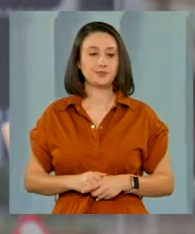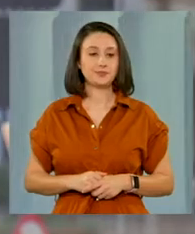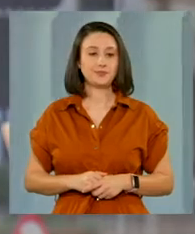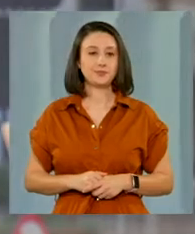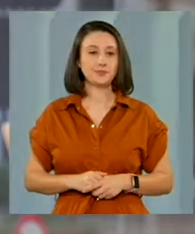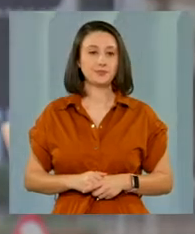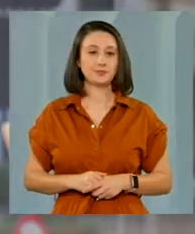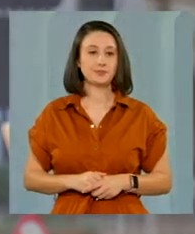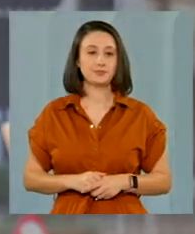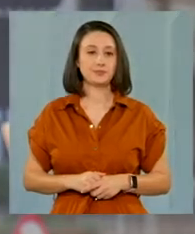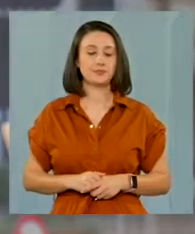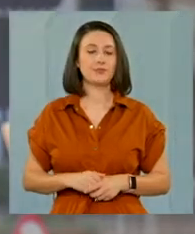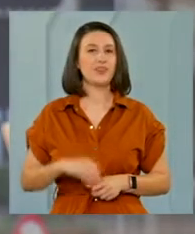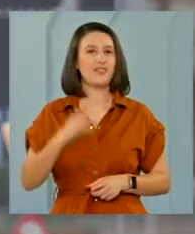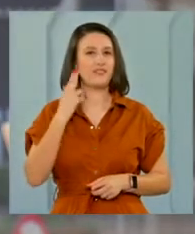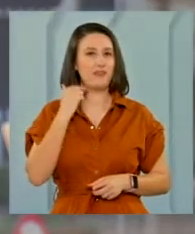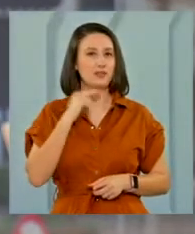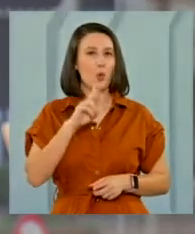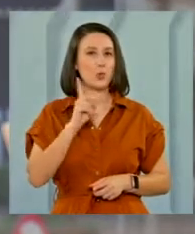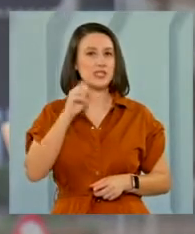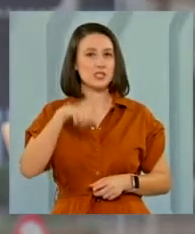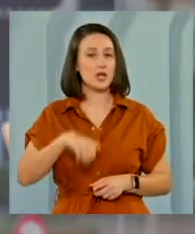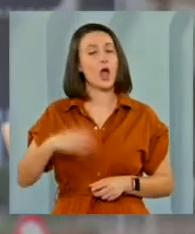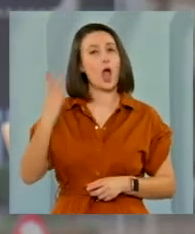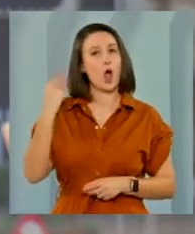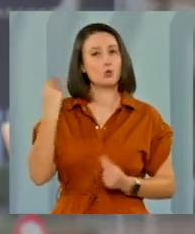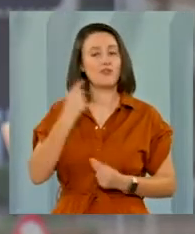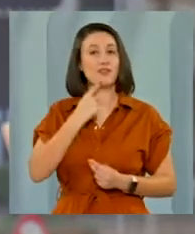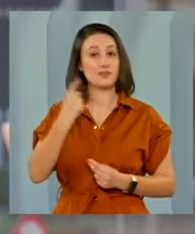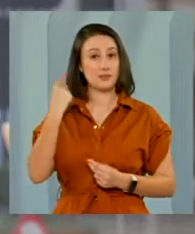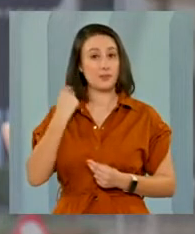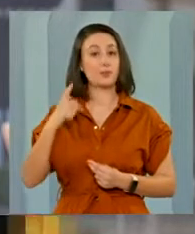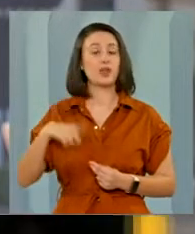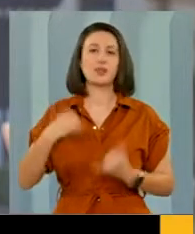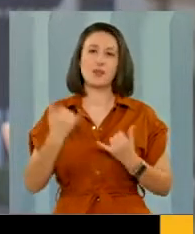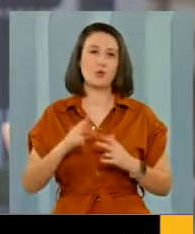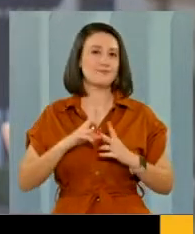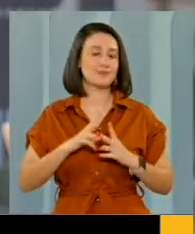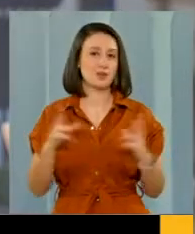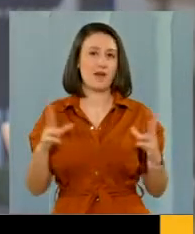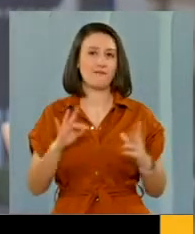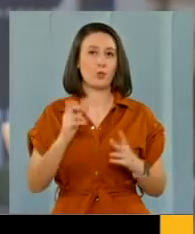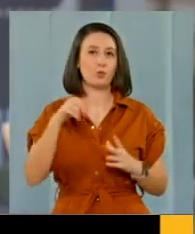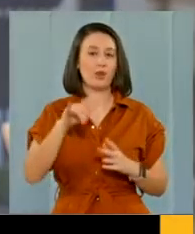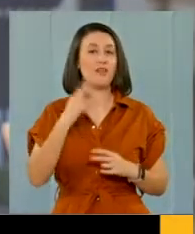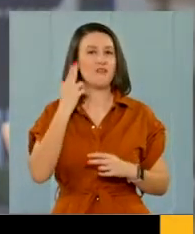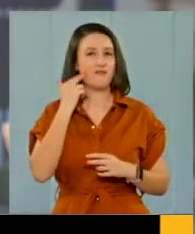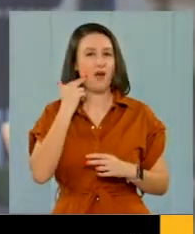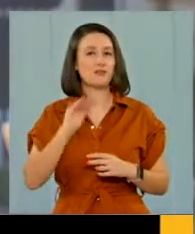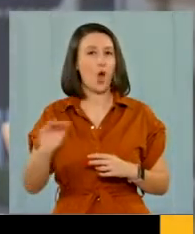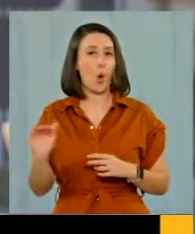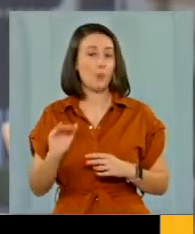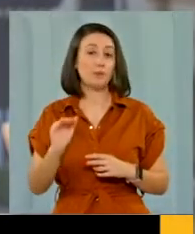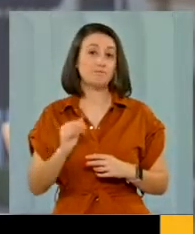Micuța diagnosticată cu boala Wilson în urmă cu doar câteva săptămâni se află în stare gravă la Fundeni copila despre care medicii